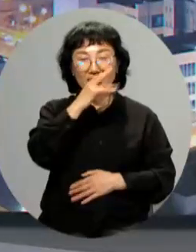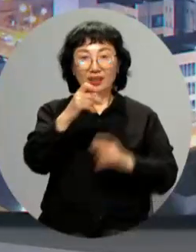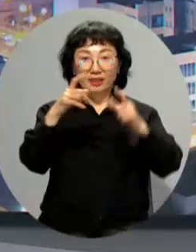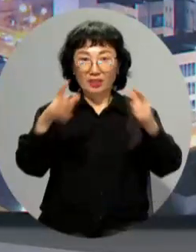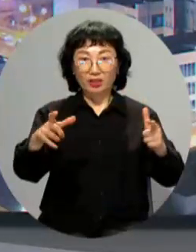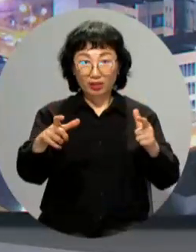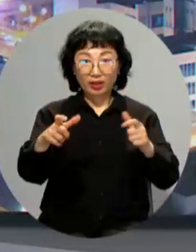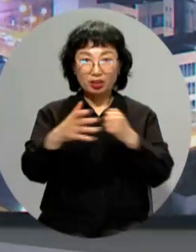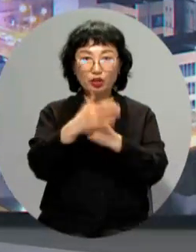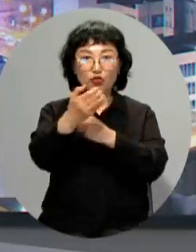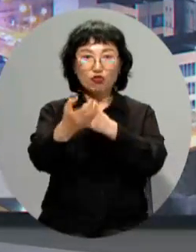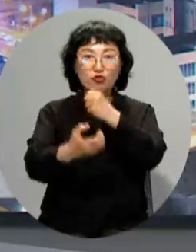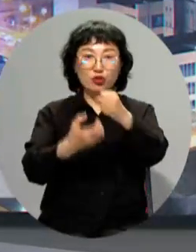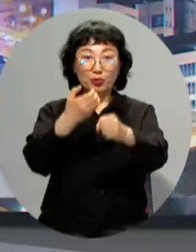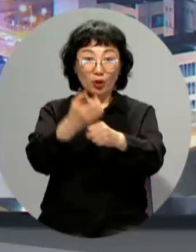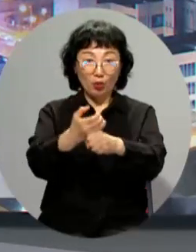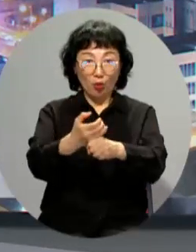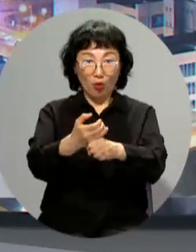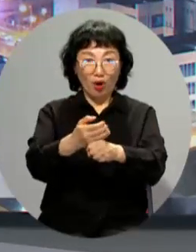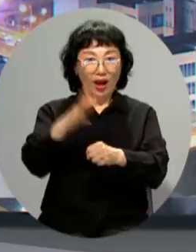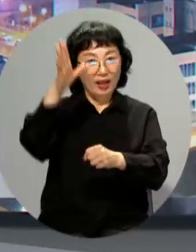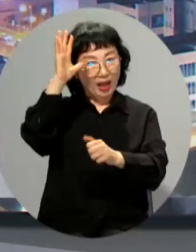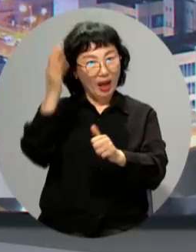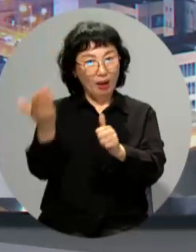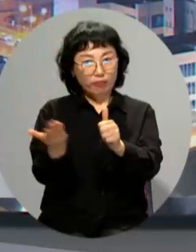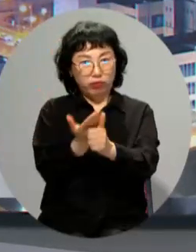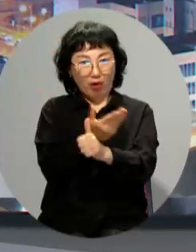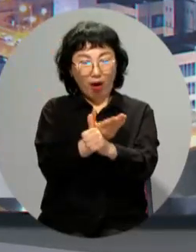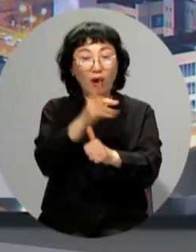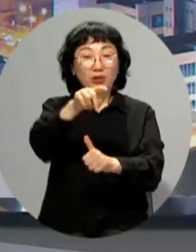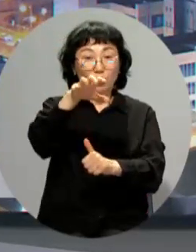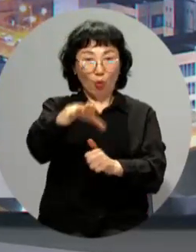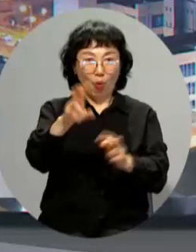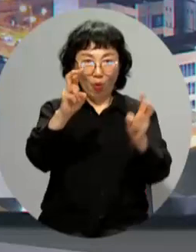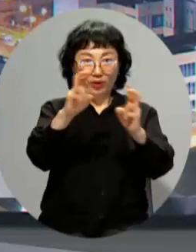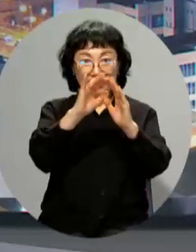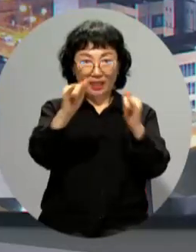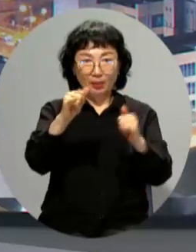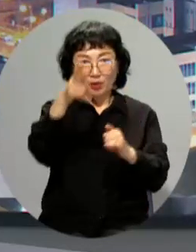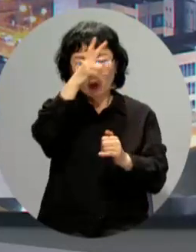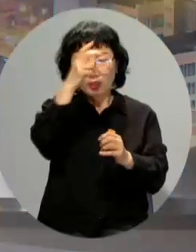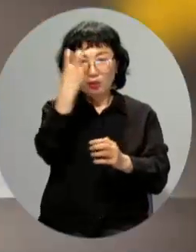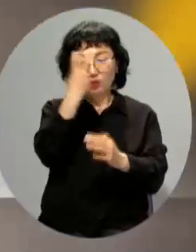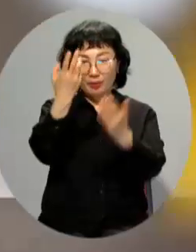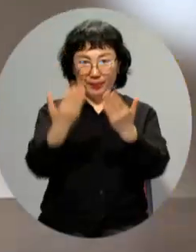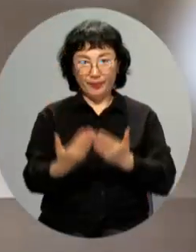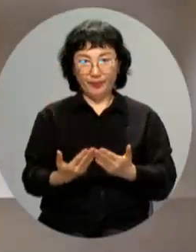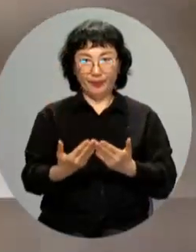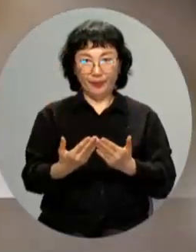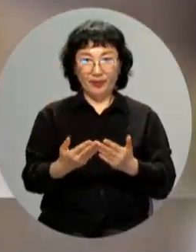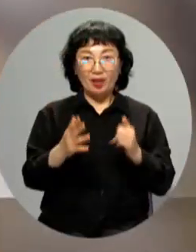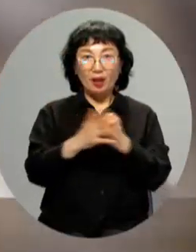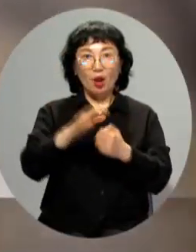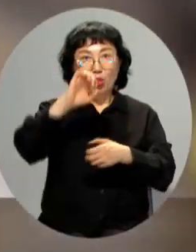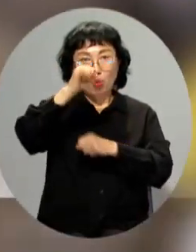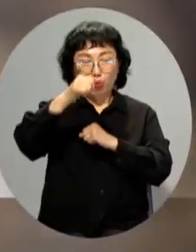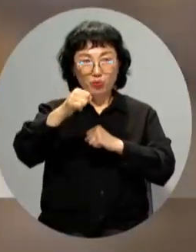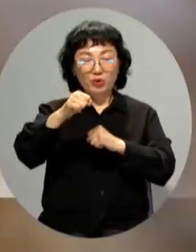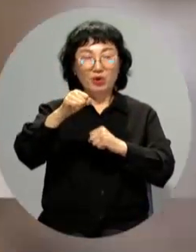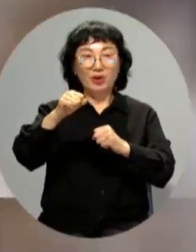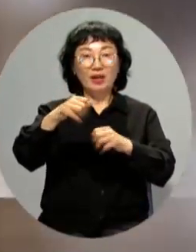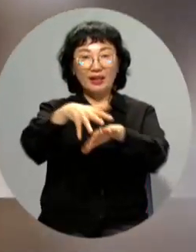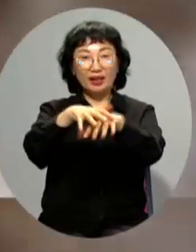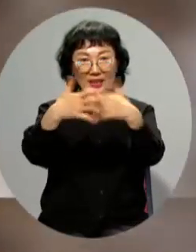익산에서 수십 년간 불법적으로 개 도살장을 운영해온 업주가 경찰 수사를 받게 됐습니다 동물권